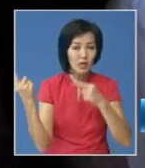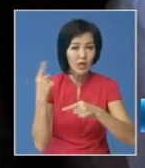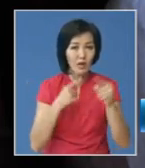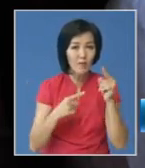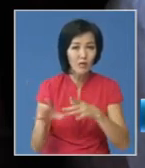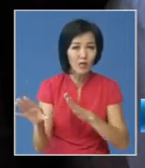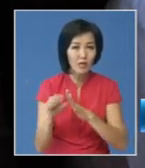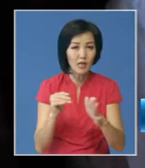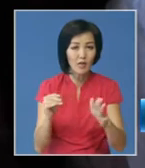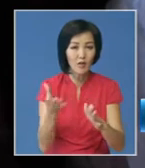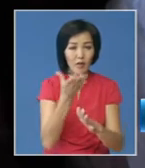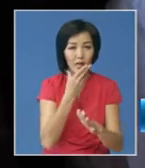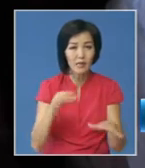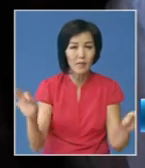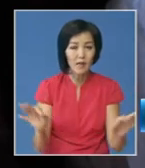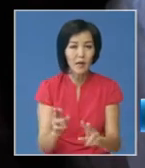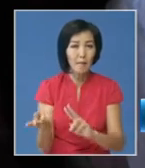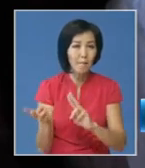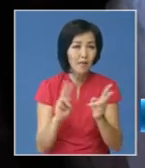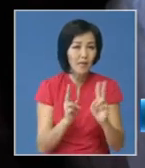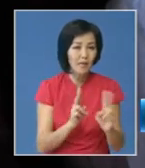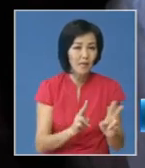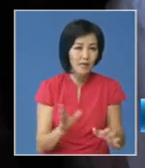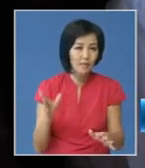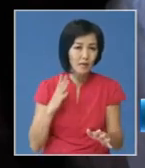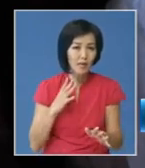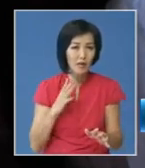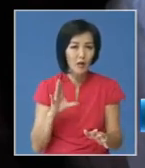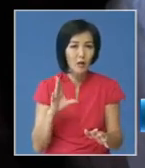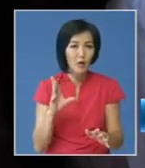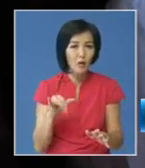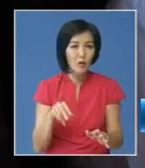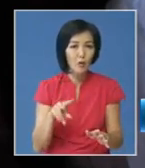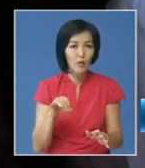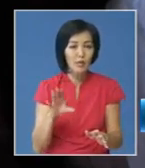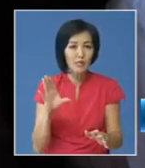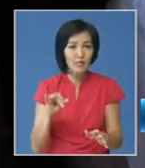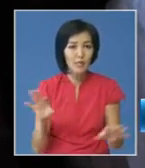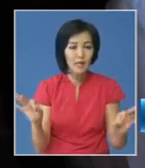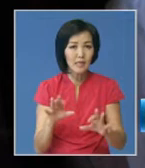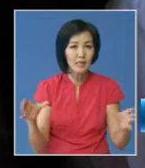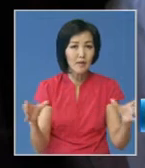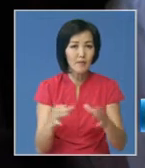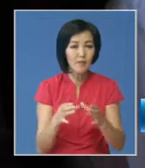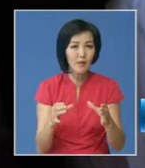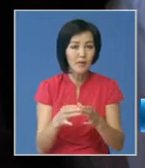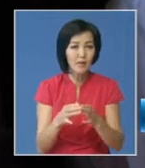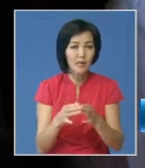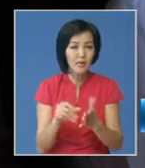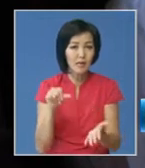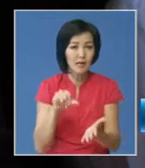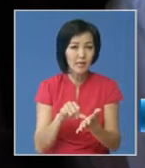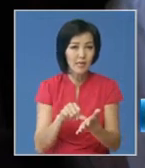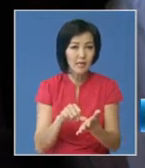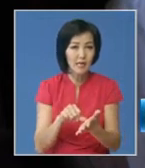қоржындарындағы таңдаулы әндерді шырқаса, бишілер ұлттық билерді биледі. Қуансаз ансамблінің өнерпаздары да сахнадан сәлем жолдады.